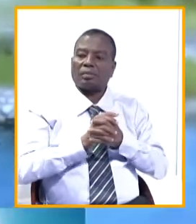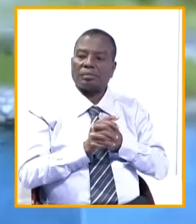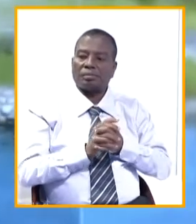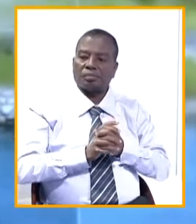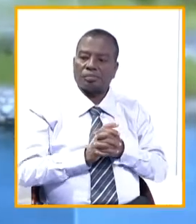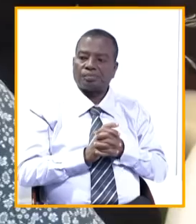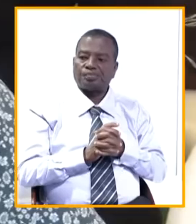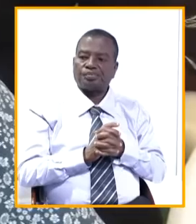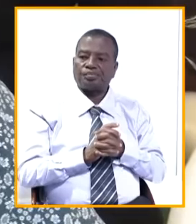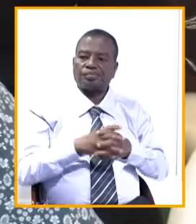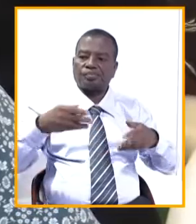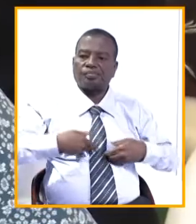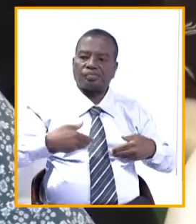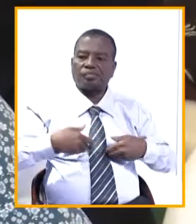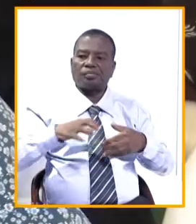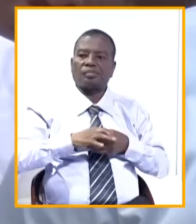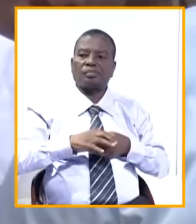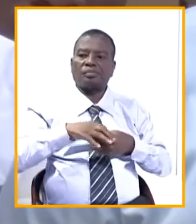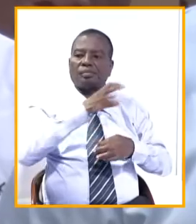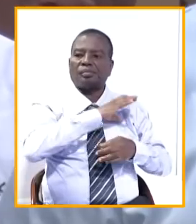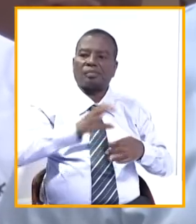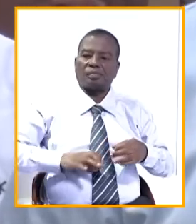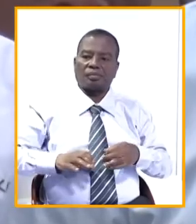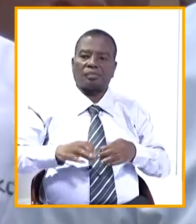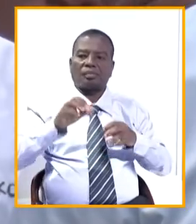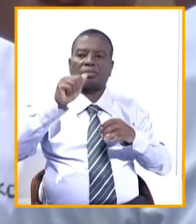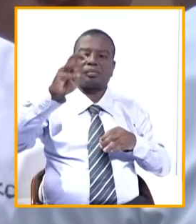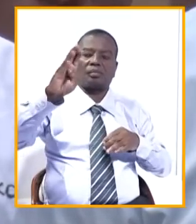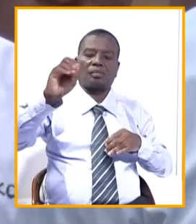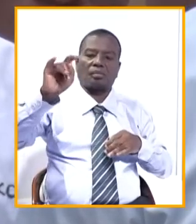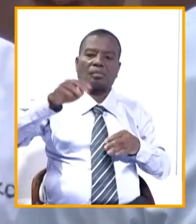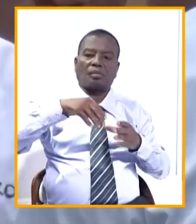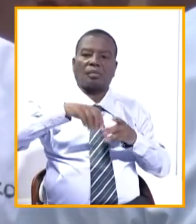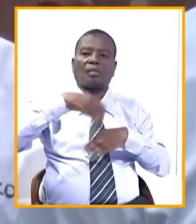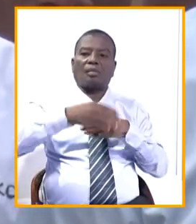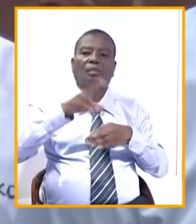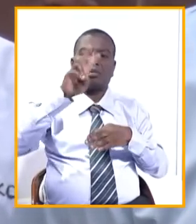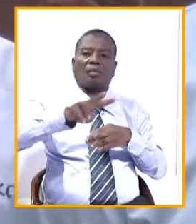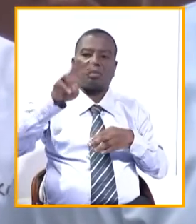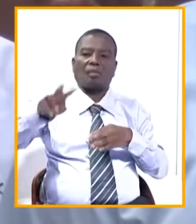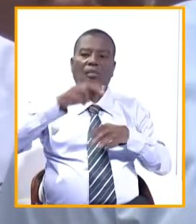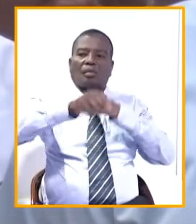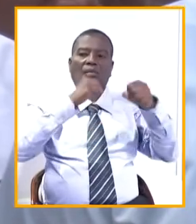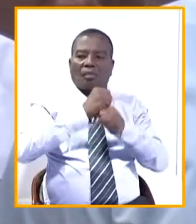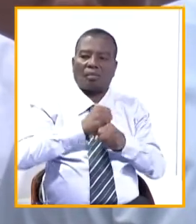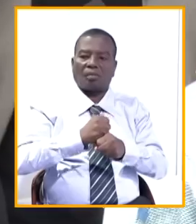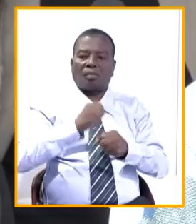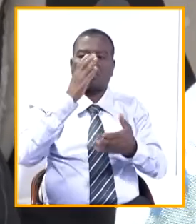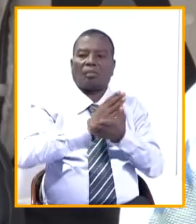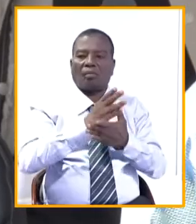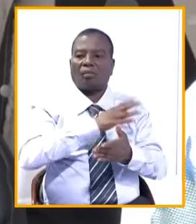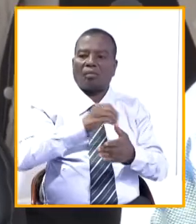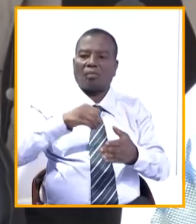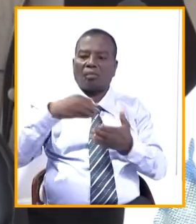Kouadio. La jeunesse communale d'Abobo reprend ses activités après 22 ans d'altermoiement. Le nouveau président